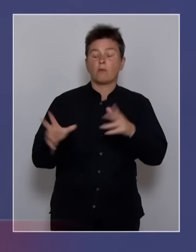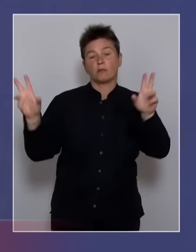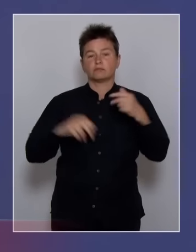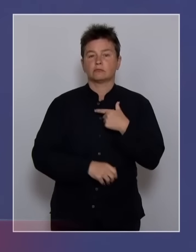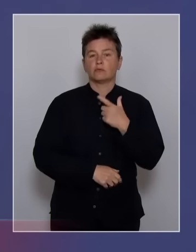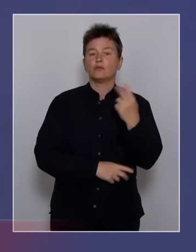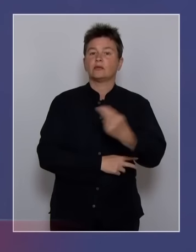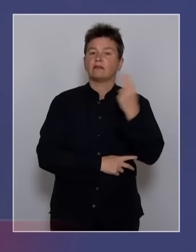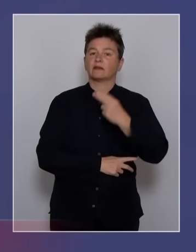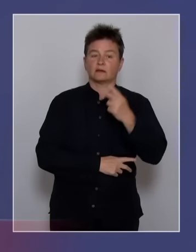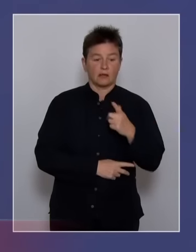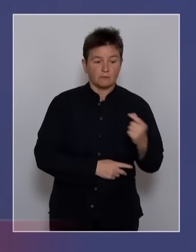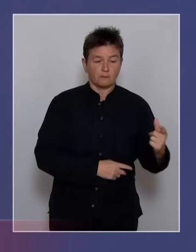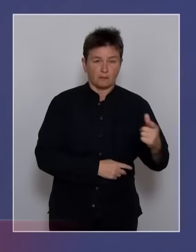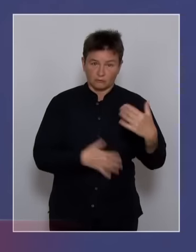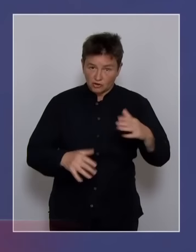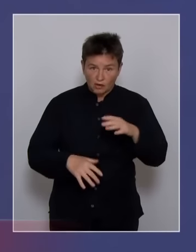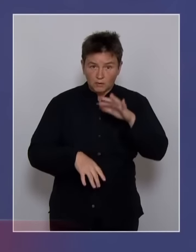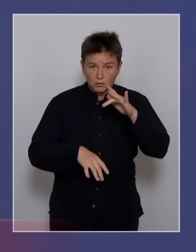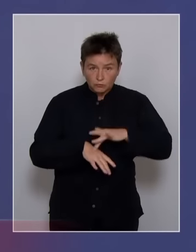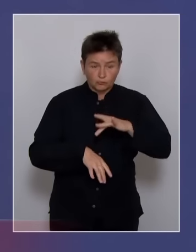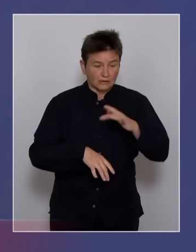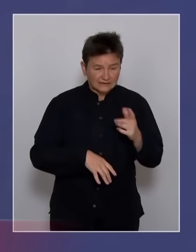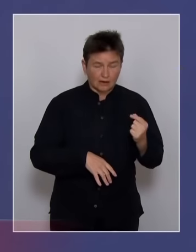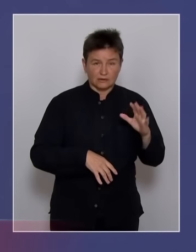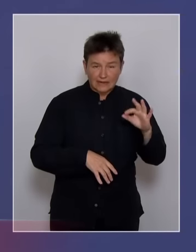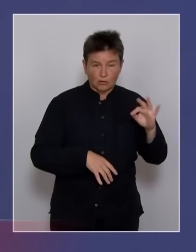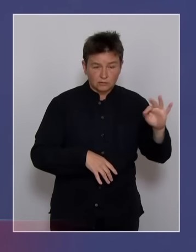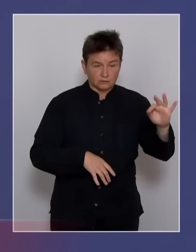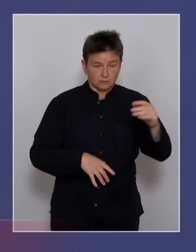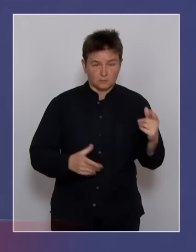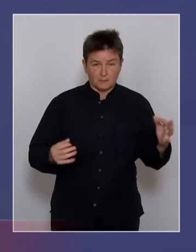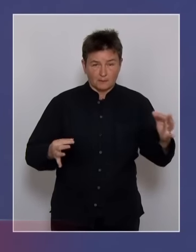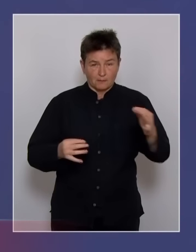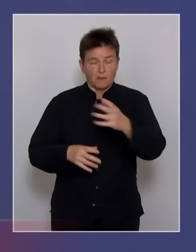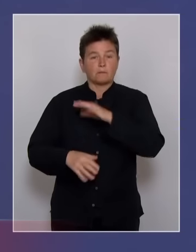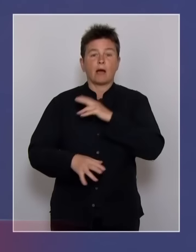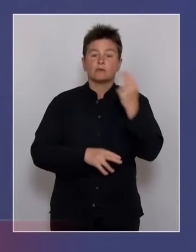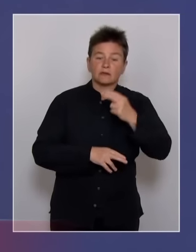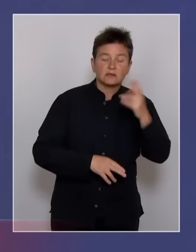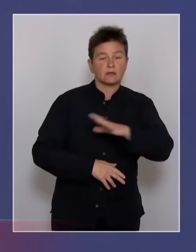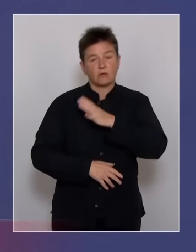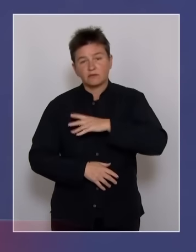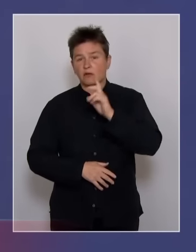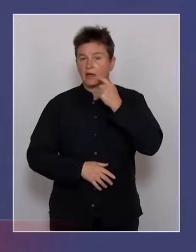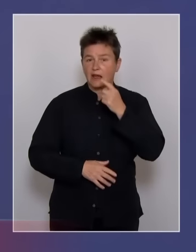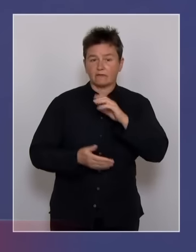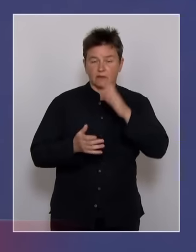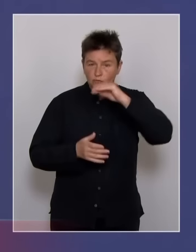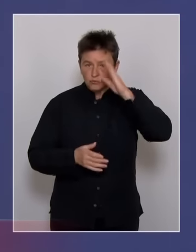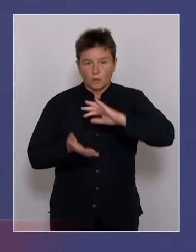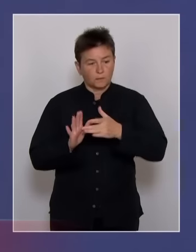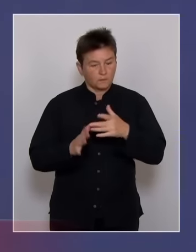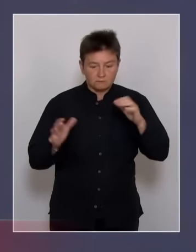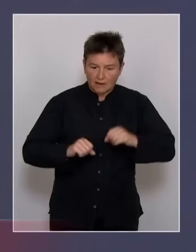'université plus d'une cinquantaine ont été créées grâce aux présidents de présidents d'université aux étudiants et aux professeurs et je veux vous en remercier